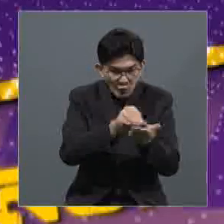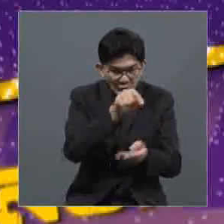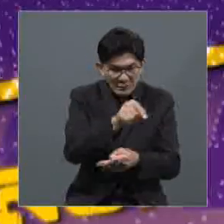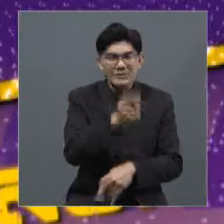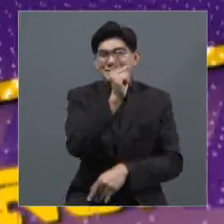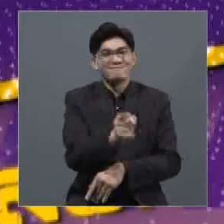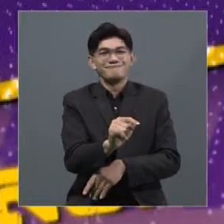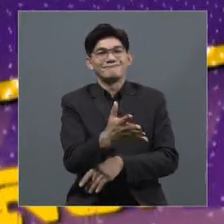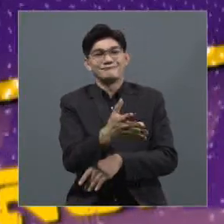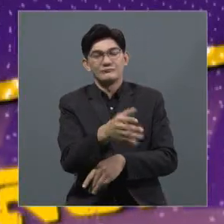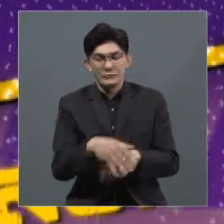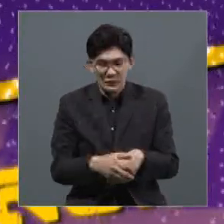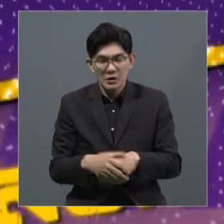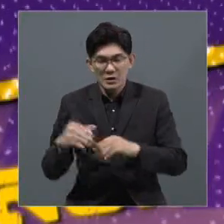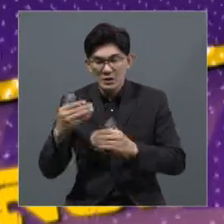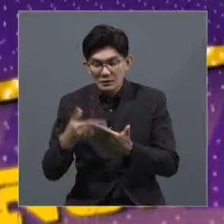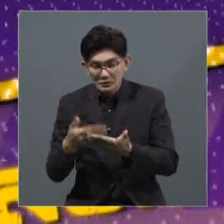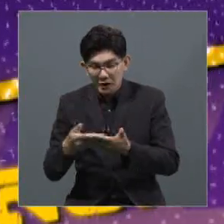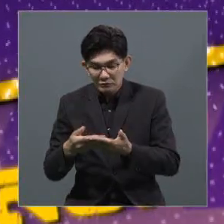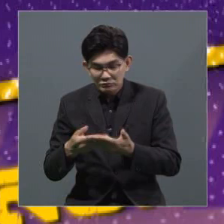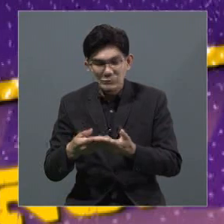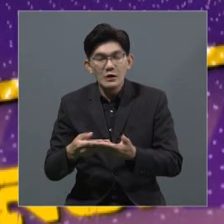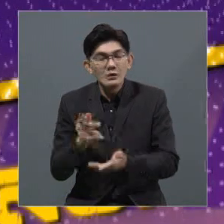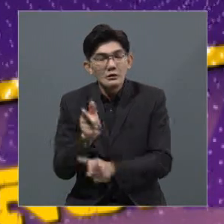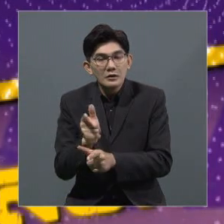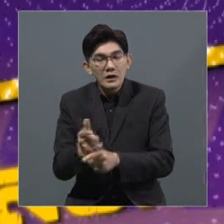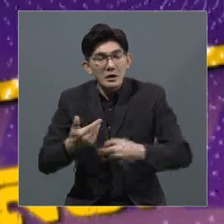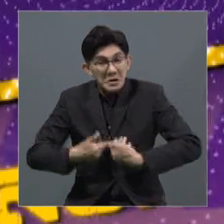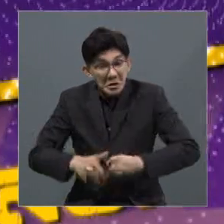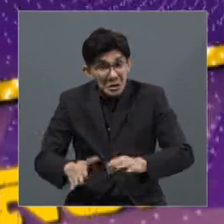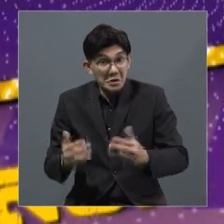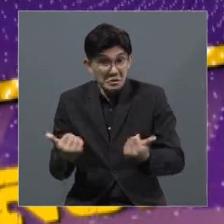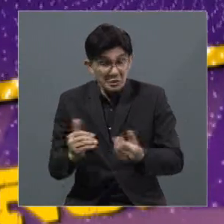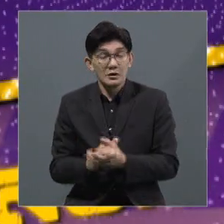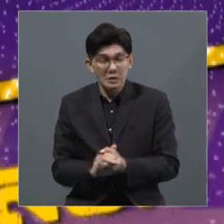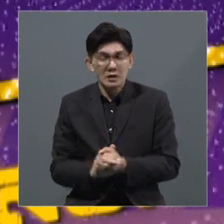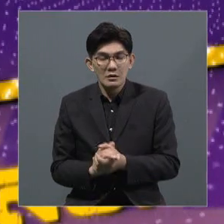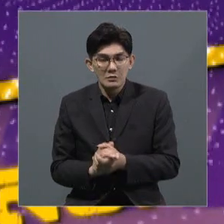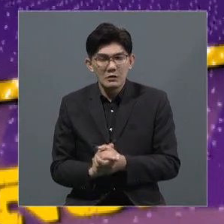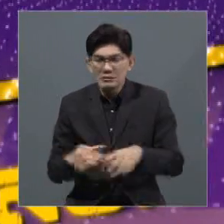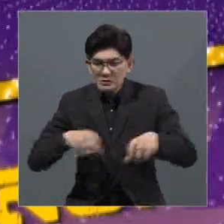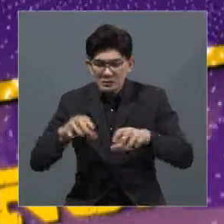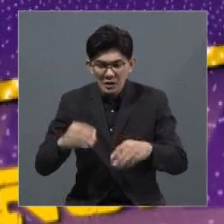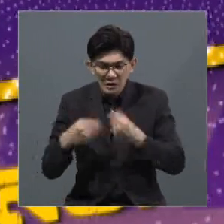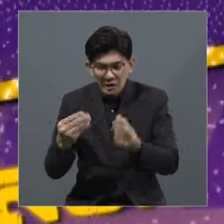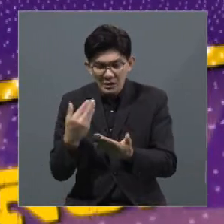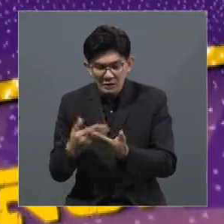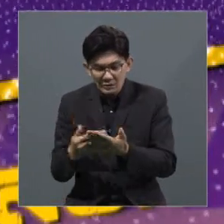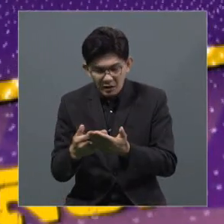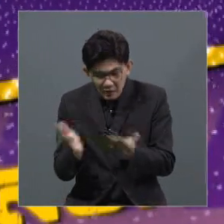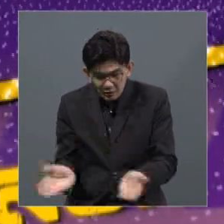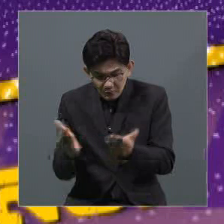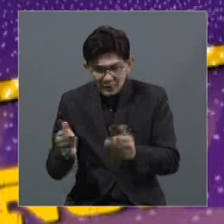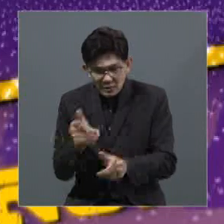ม่เป็นความจริงโครงการเงินอุดหนุนเพื่อการเลี้ยงดูเด็กแรกเกิดนั้นยังคงจัดสวัสดิการเงินอุดหนุนเพื่อการเลี้ย